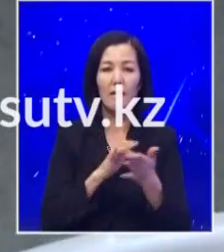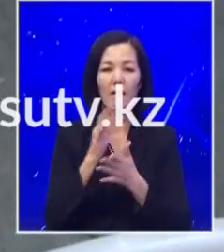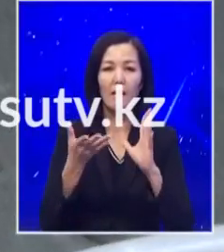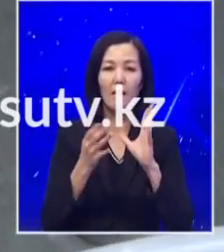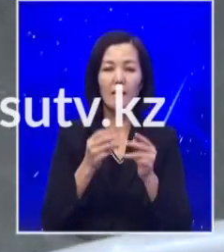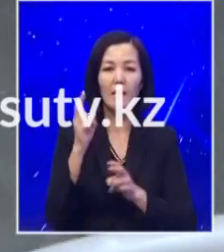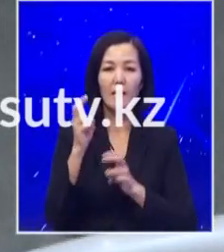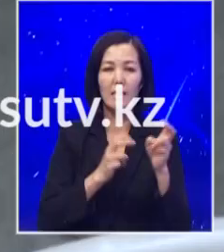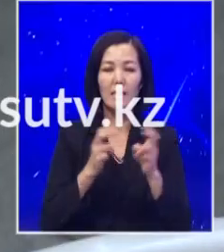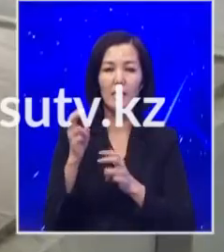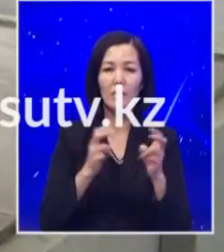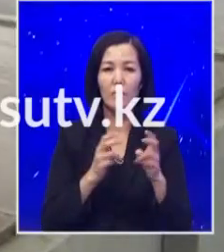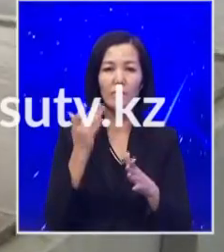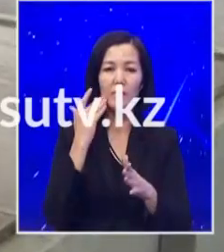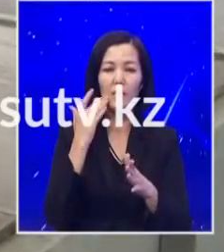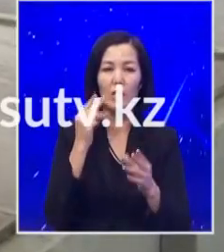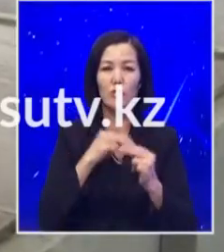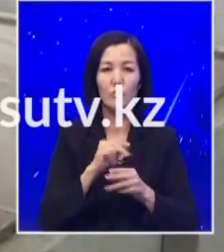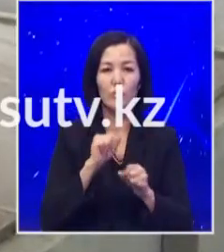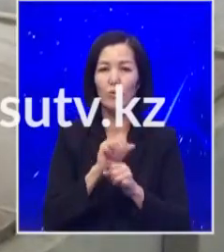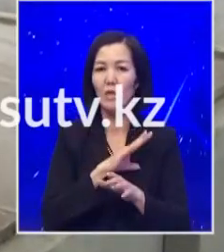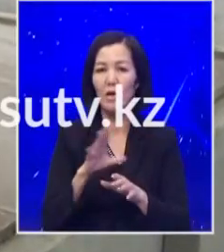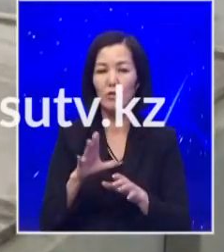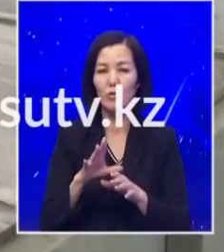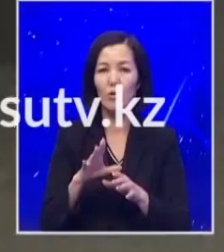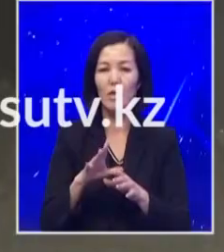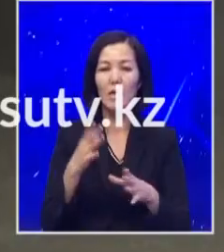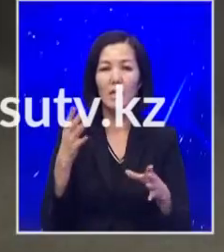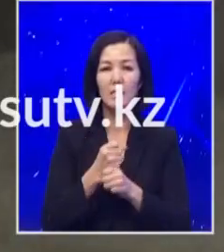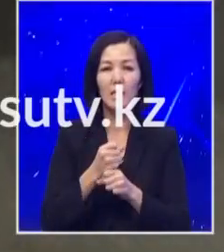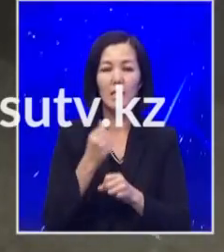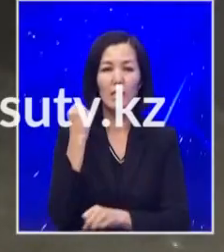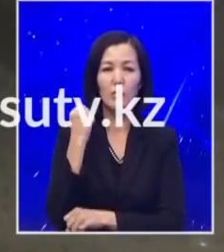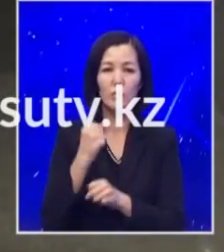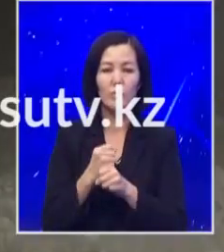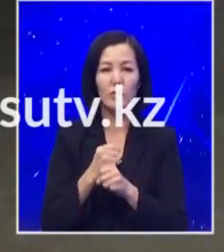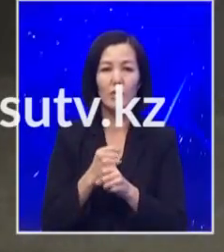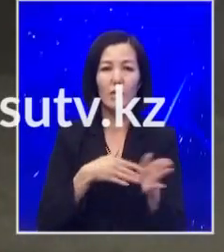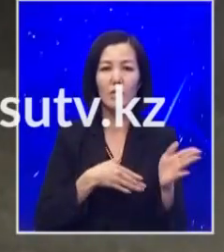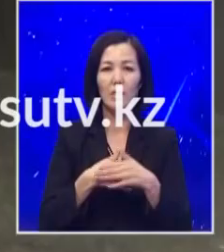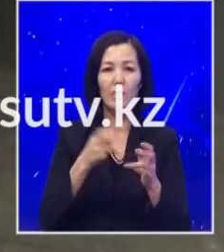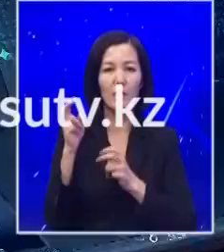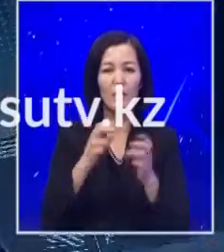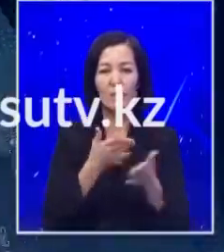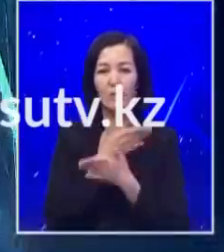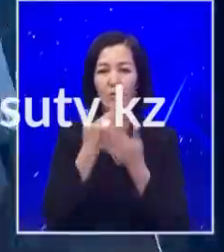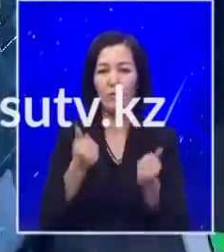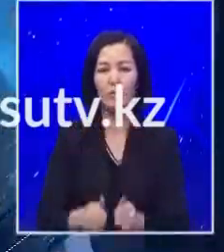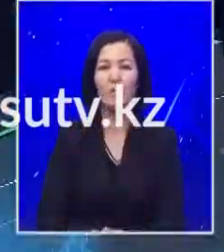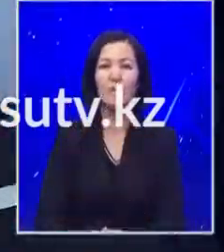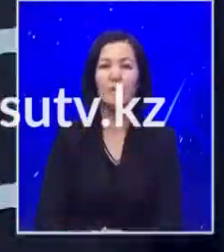ірі өнеркәсіп орындары үздіксіз жұмыс істеді. Індет кесірінен қысқартылған жұмысшылар мен жабылған кәсіпорындар жоқ.